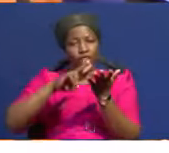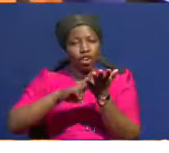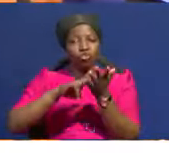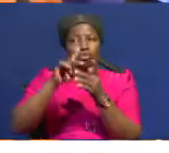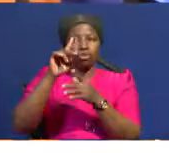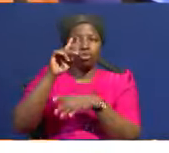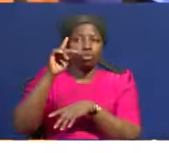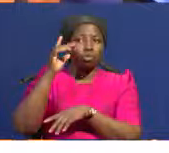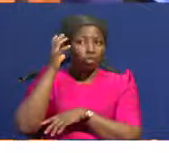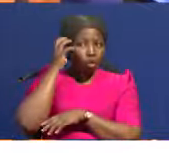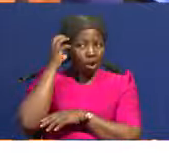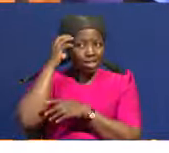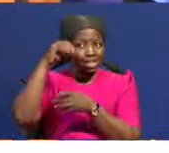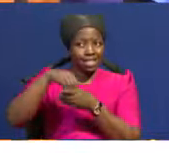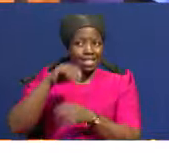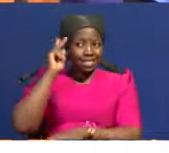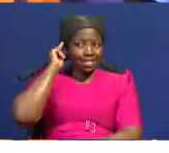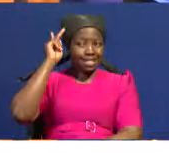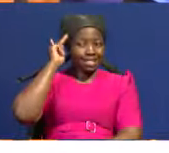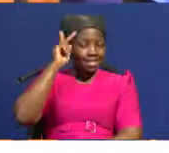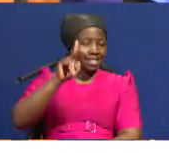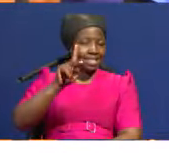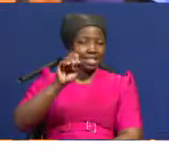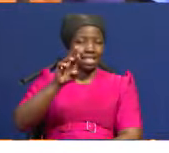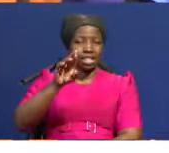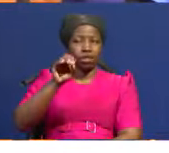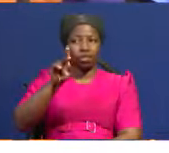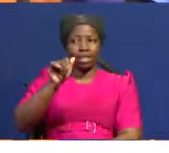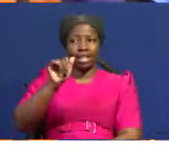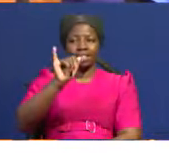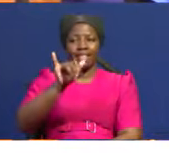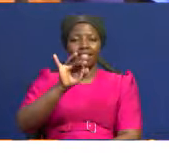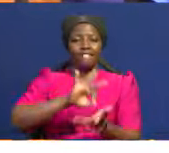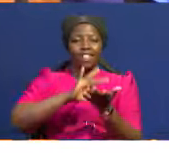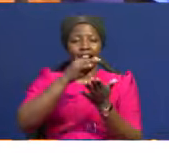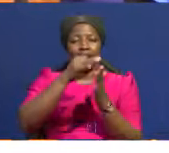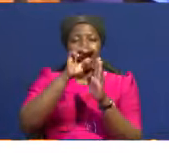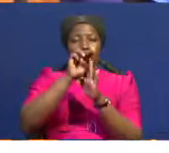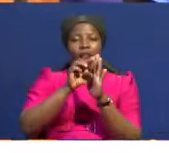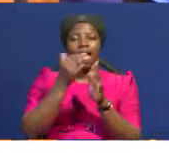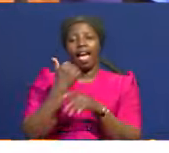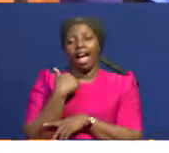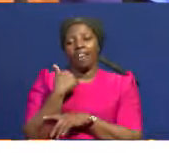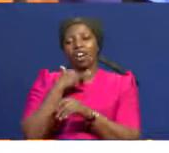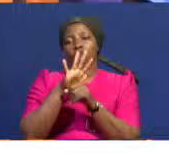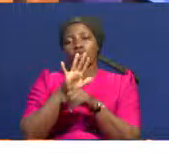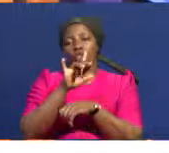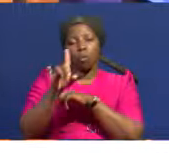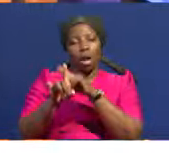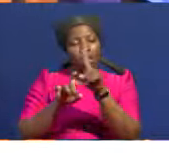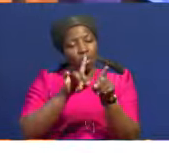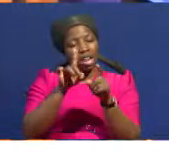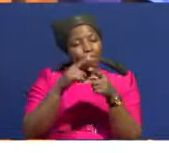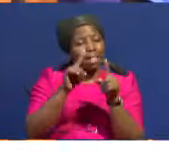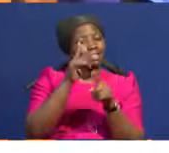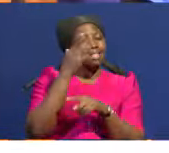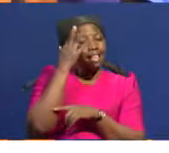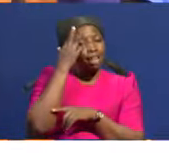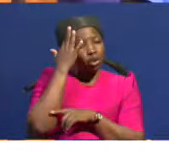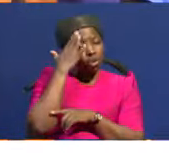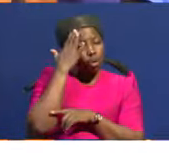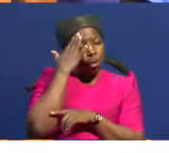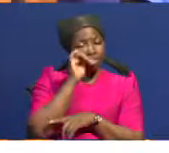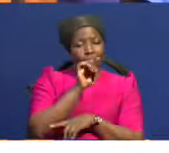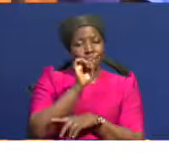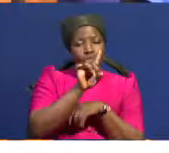That funding model as it is now has had very many queries. But notice that these queries are